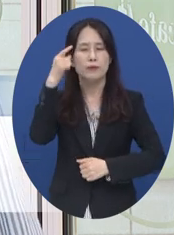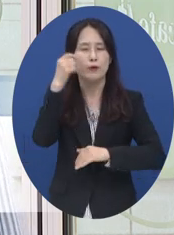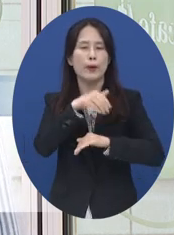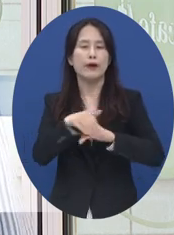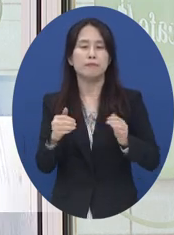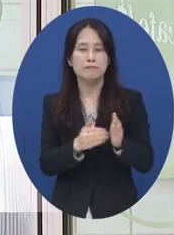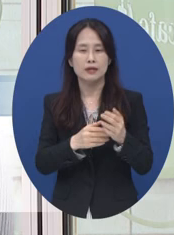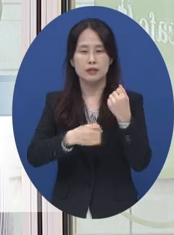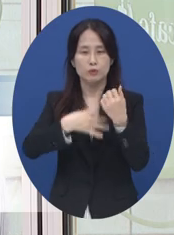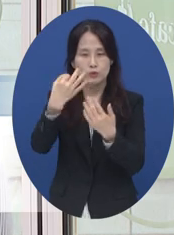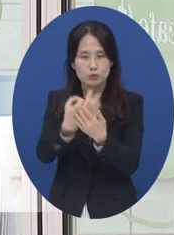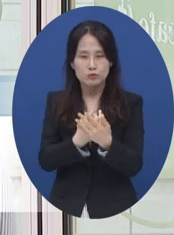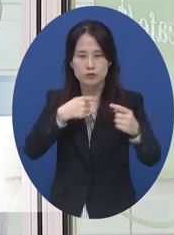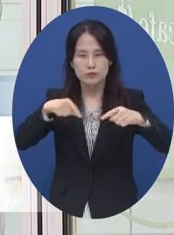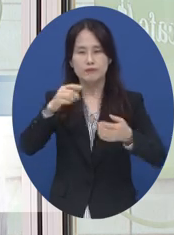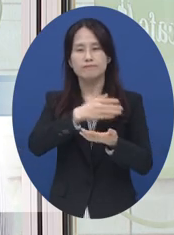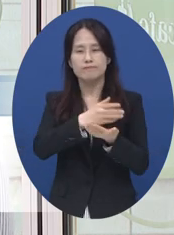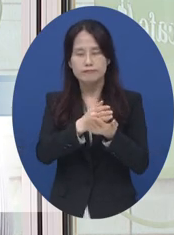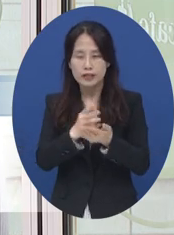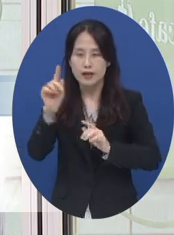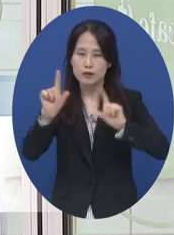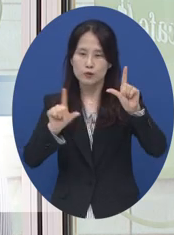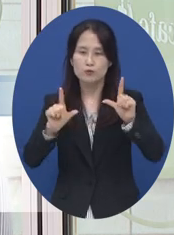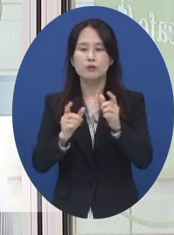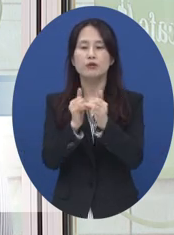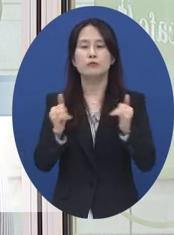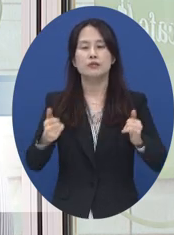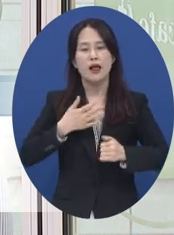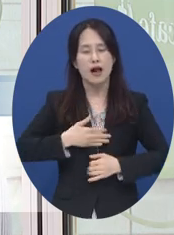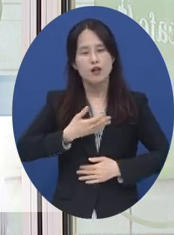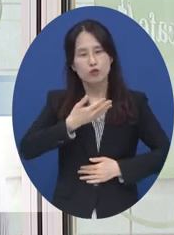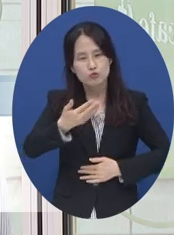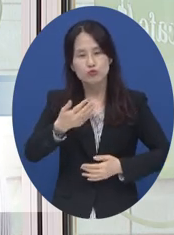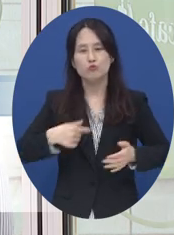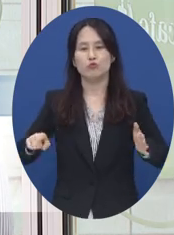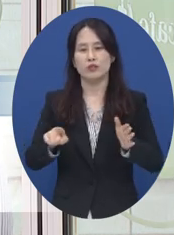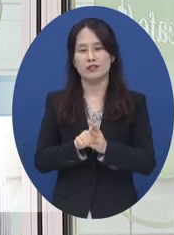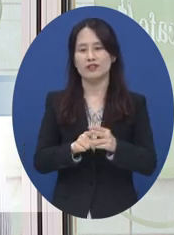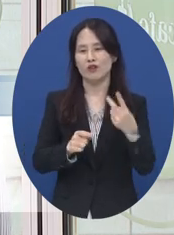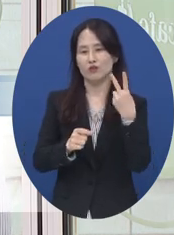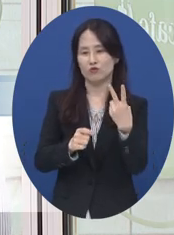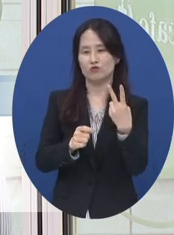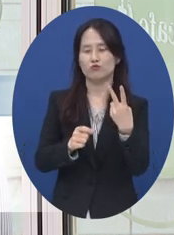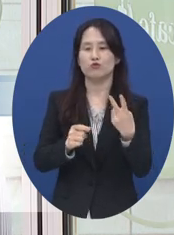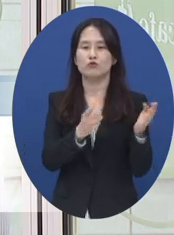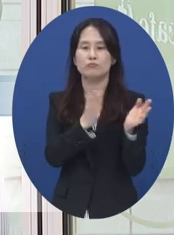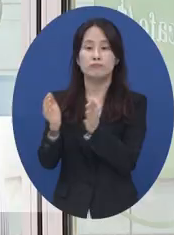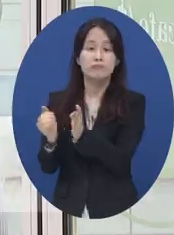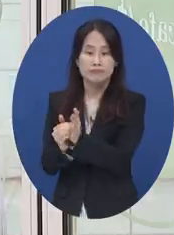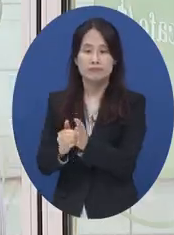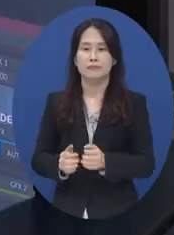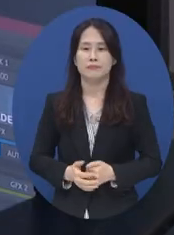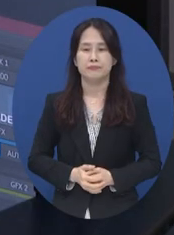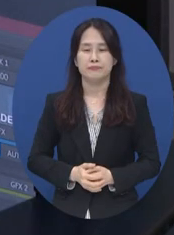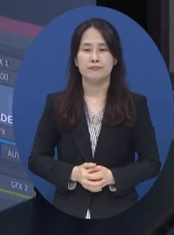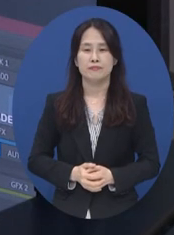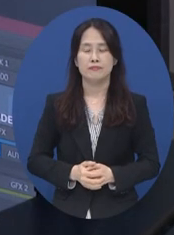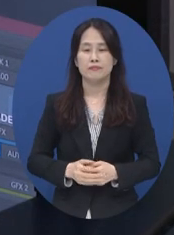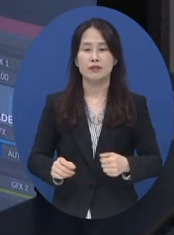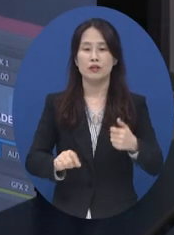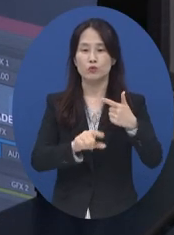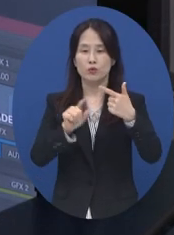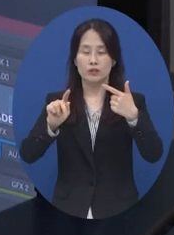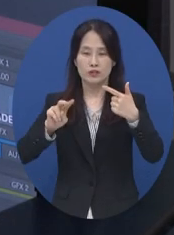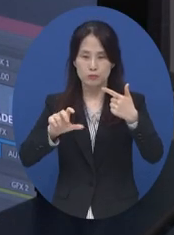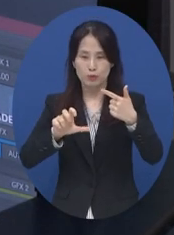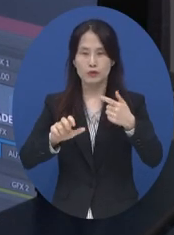기본소득 정책을 다양한 형태로 국민들에게 알려 보자 그래서 저희가 시즌 툴을 마련하게 됐습니다 이달